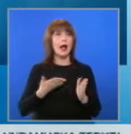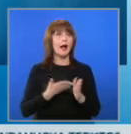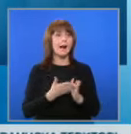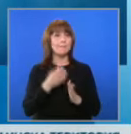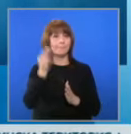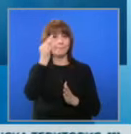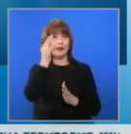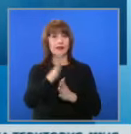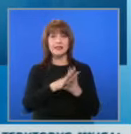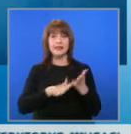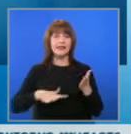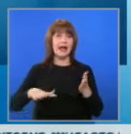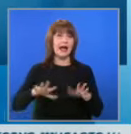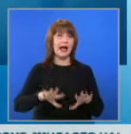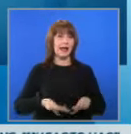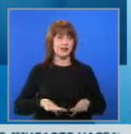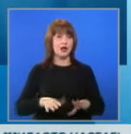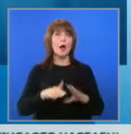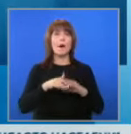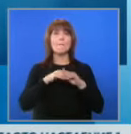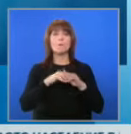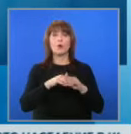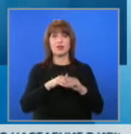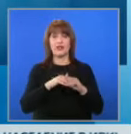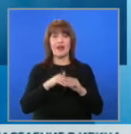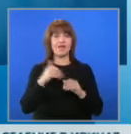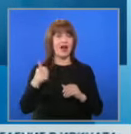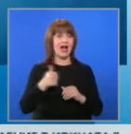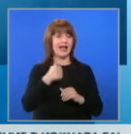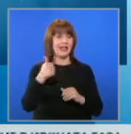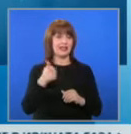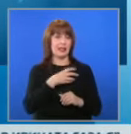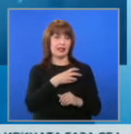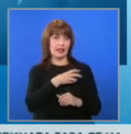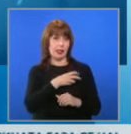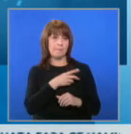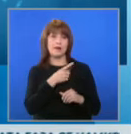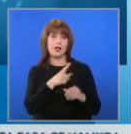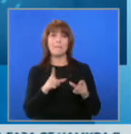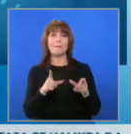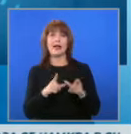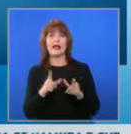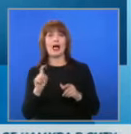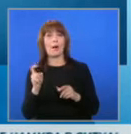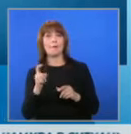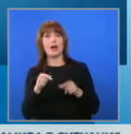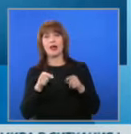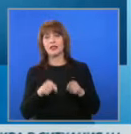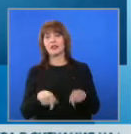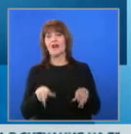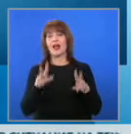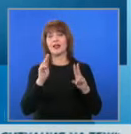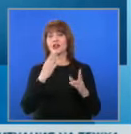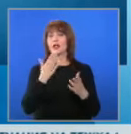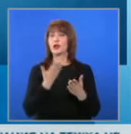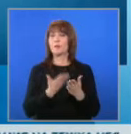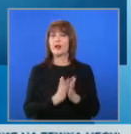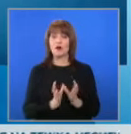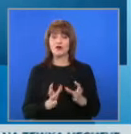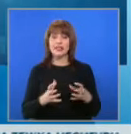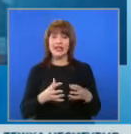граждани, като каза, че поздравява лидерът на ГЕРБ и самата Мария Габриел за това решение да предложат